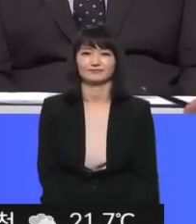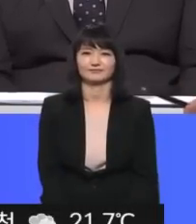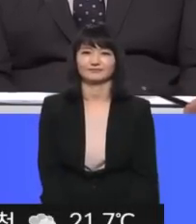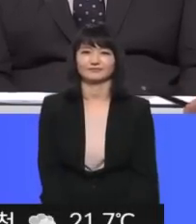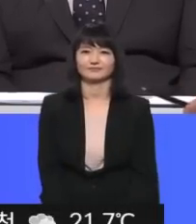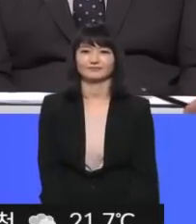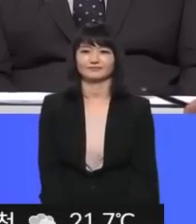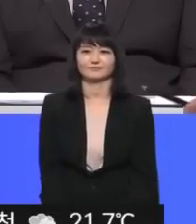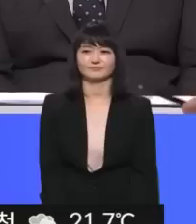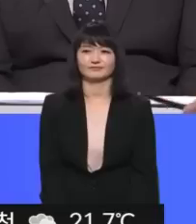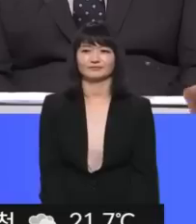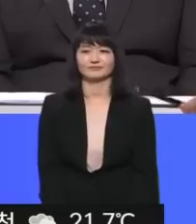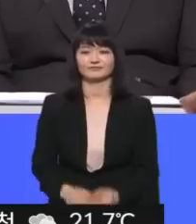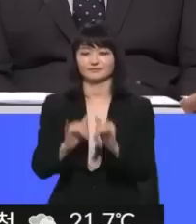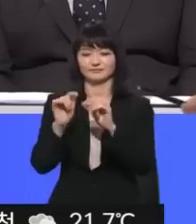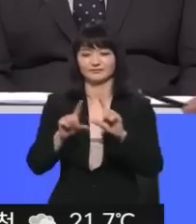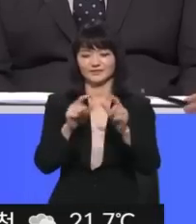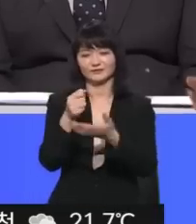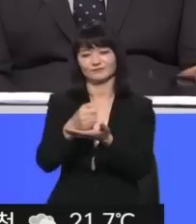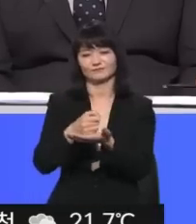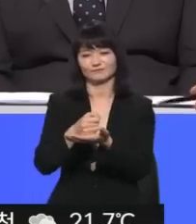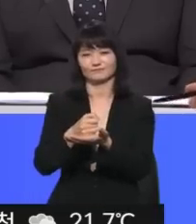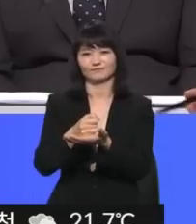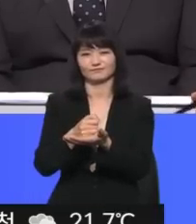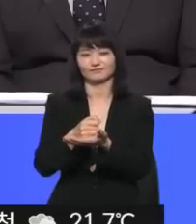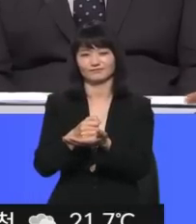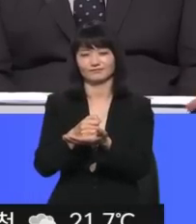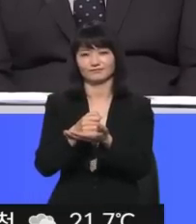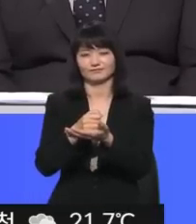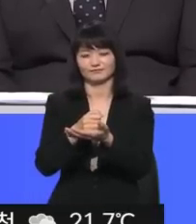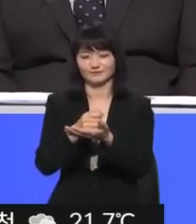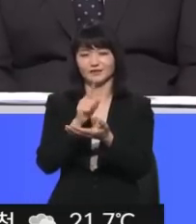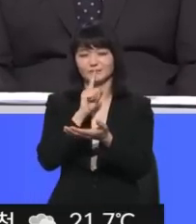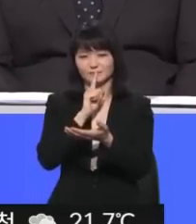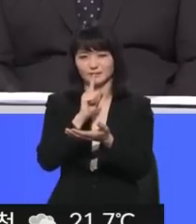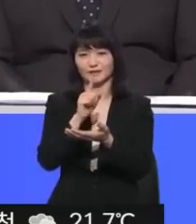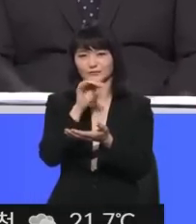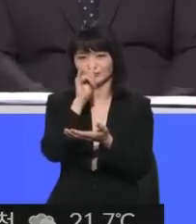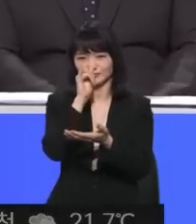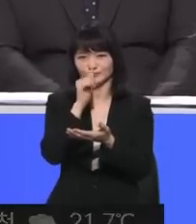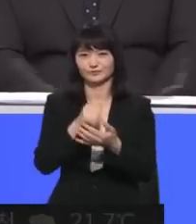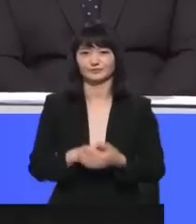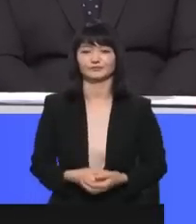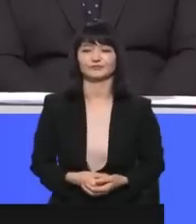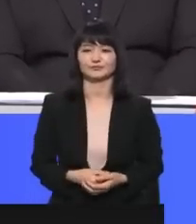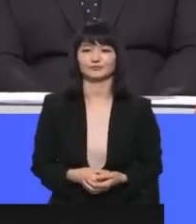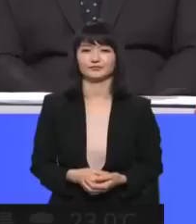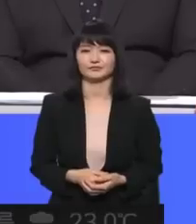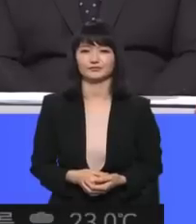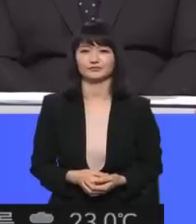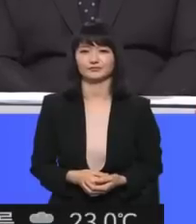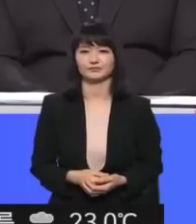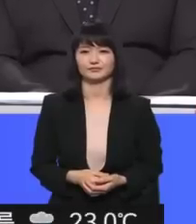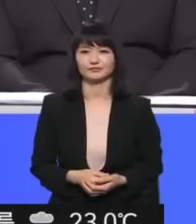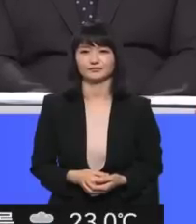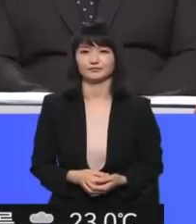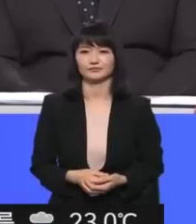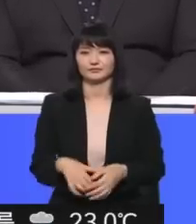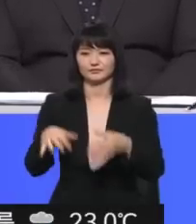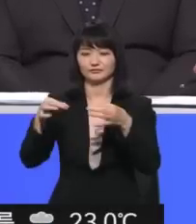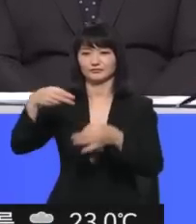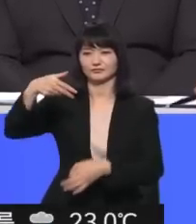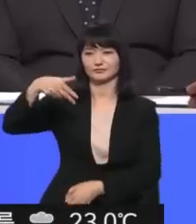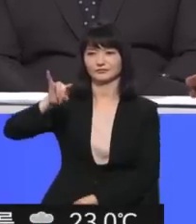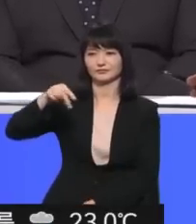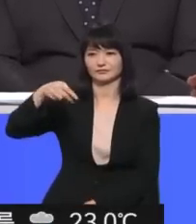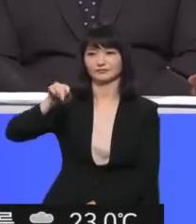인생의 사실 운이다 제가 그런 그걸 기조를 신봉 하고 있기 때문에 연필로 리 님 김제에서 무어는